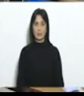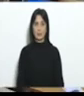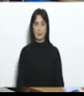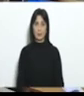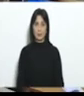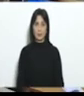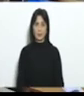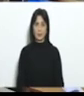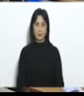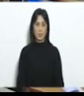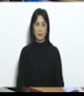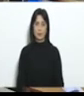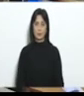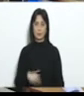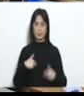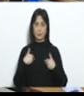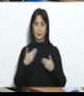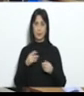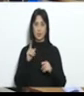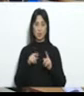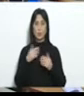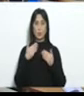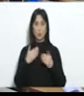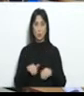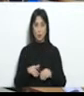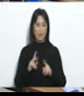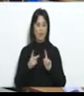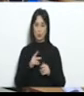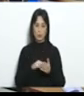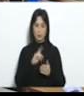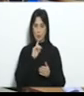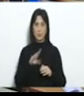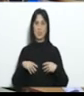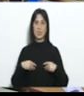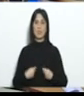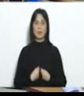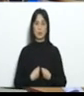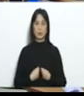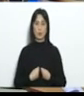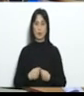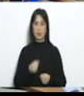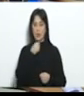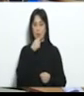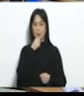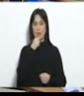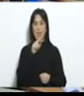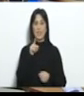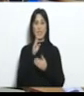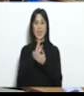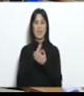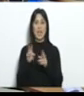Mogesal mebit, nu zogertina mit cu auge, dar argau meur de bim, sam suharot, medii zgarku euli